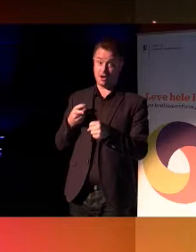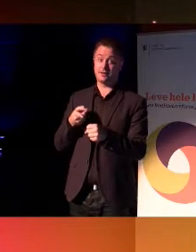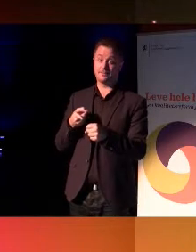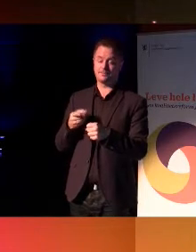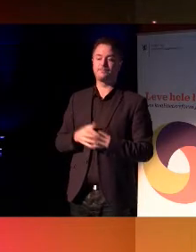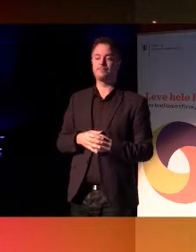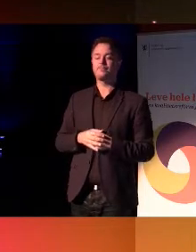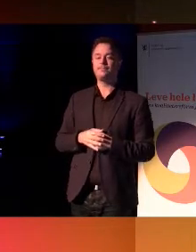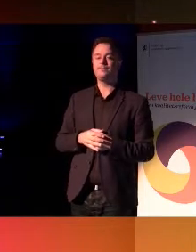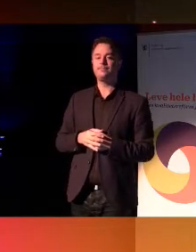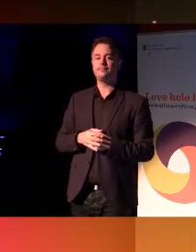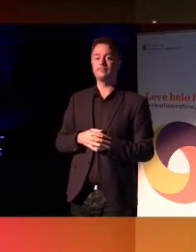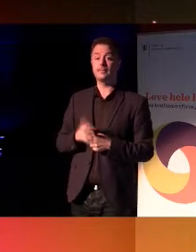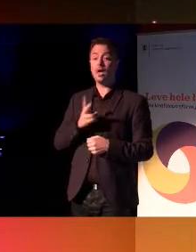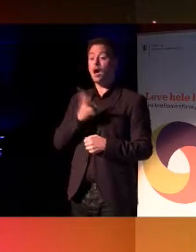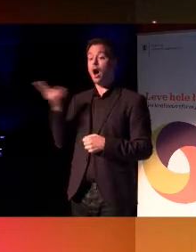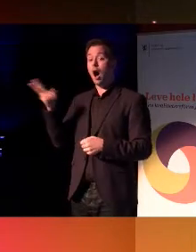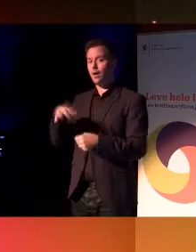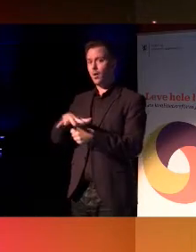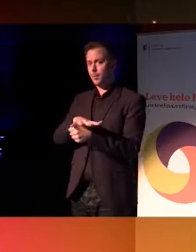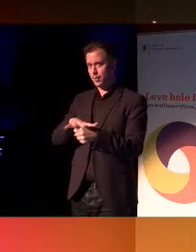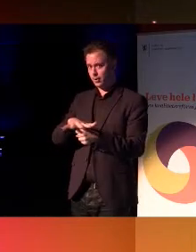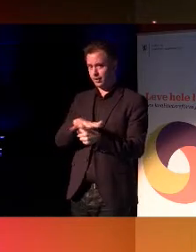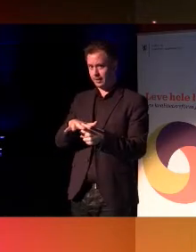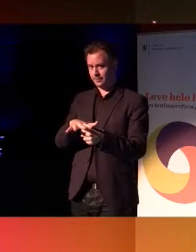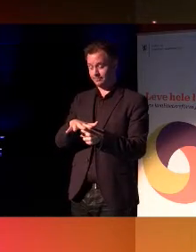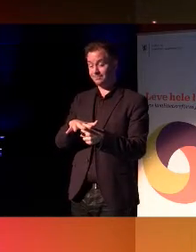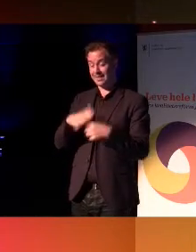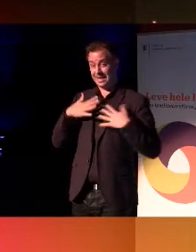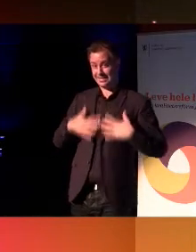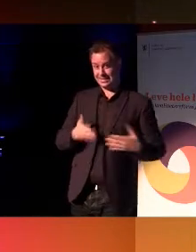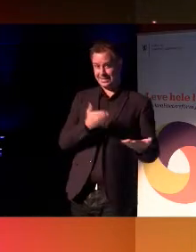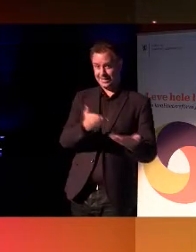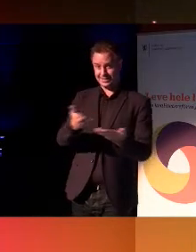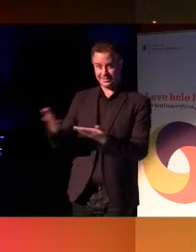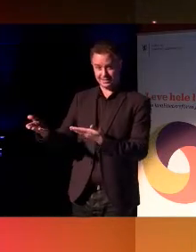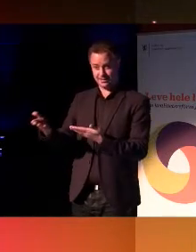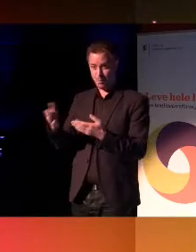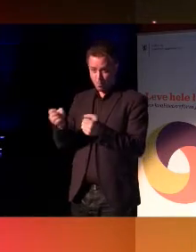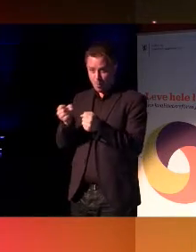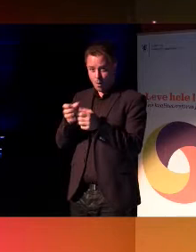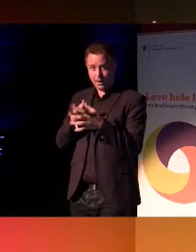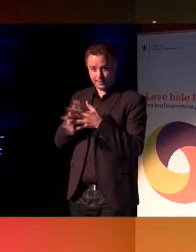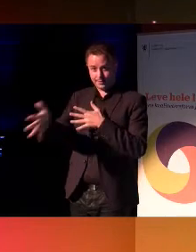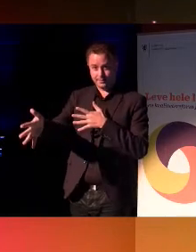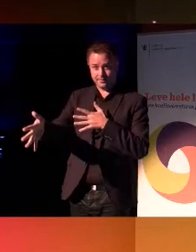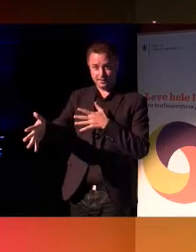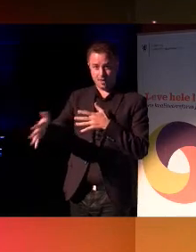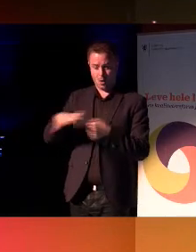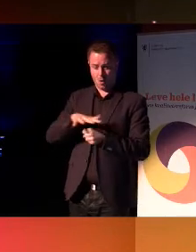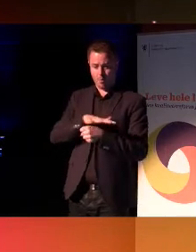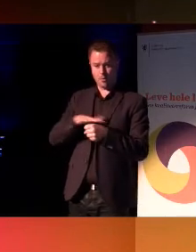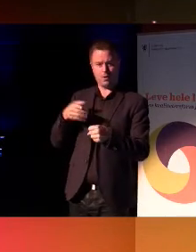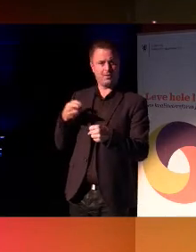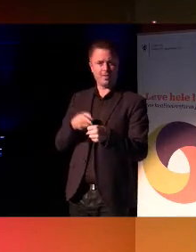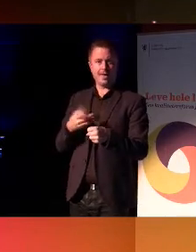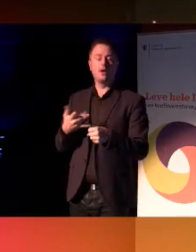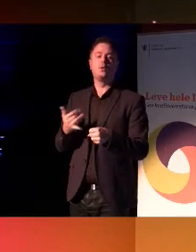viktig område, en veldig viktig innsatsfaktor I helsetjenesten, det tror jeg de aller fleste I denne salen enige om, det bruken av